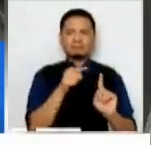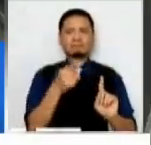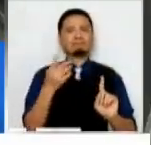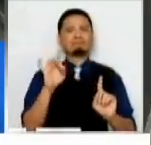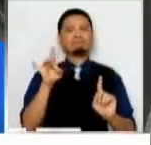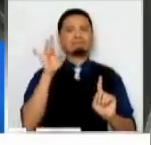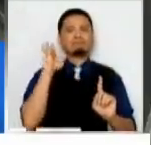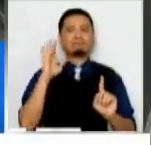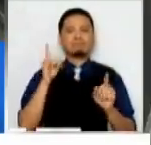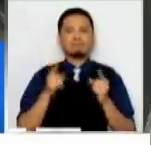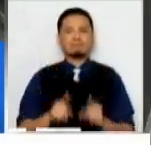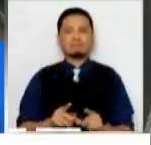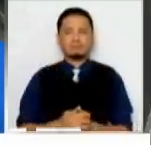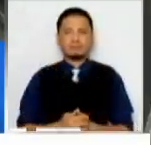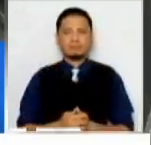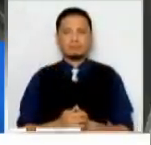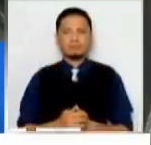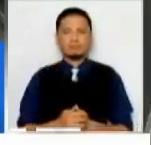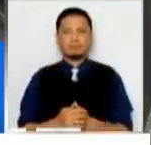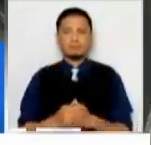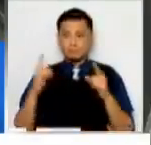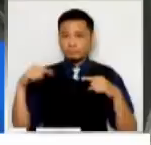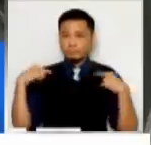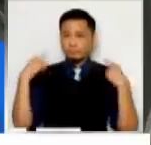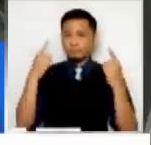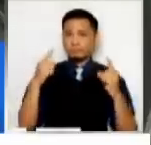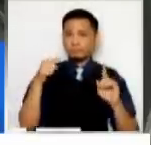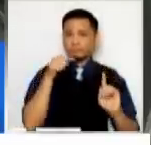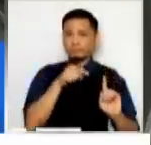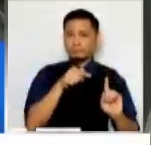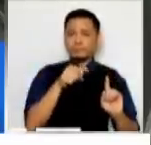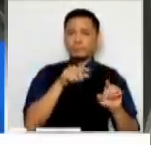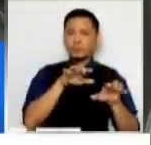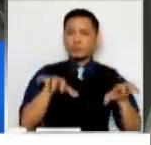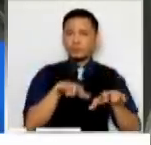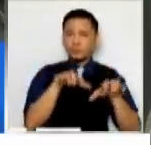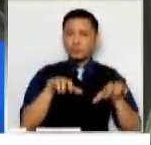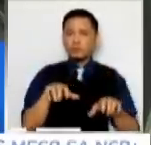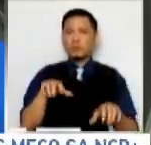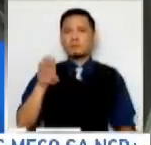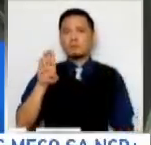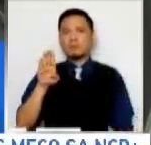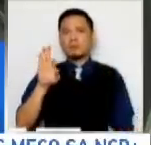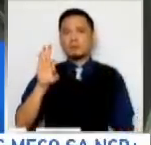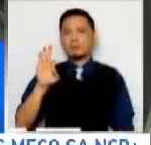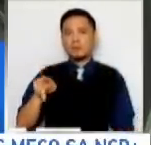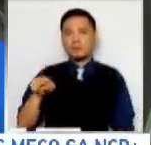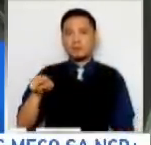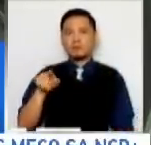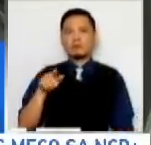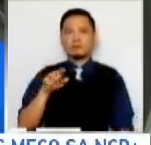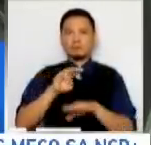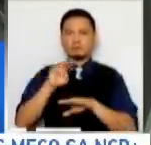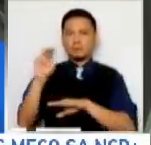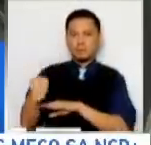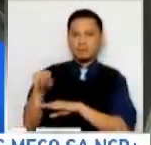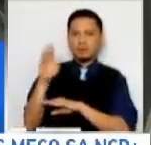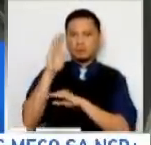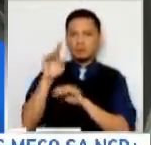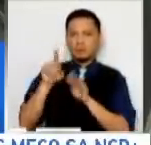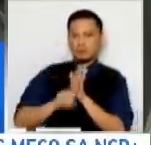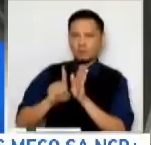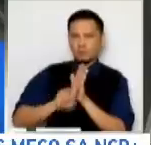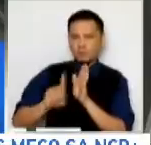Igan, patuloy ngayon ang mapping operations na ginagawa ng BFP Manila at pati na rin yung investigasyon para matukoy kung ano yung naging sanhi ng